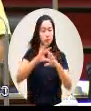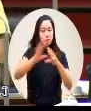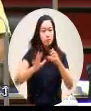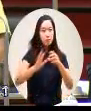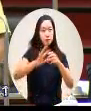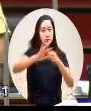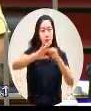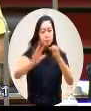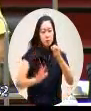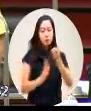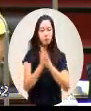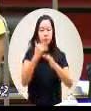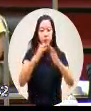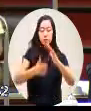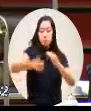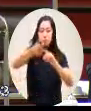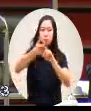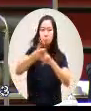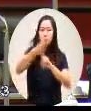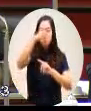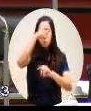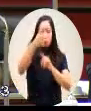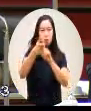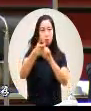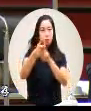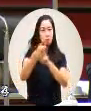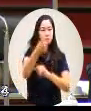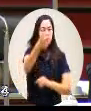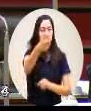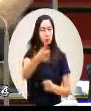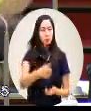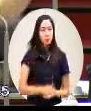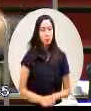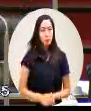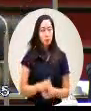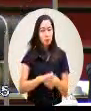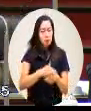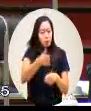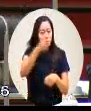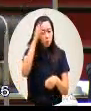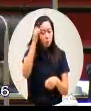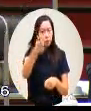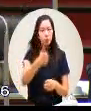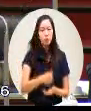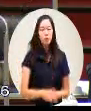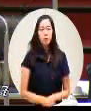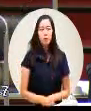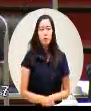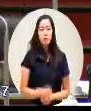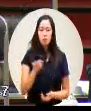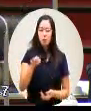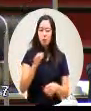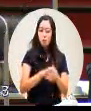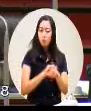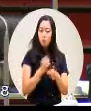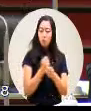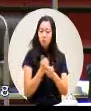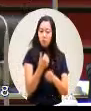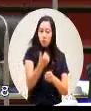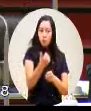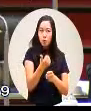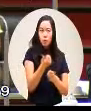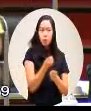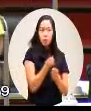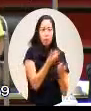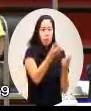长啊。真正优秀，派当做阳明国中的校长、明华国中的校长啊！这优秀的人，你也不想